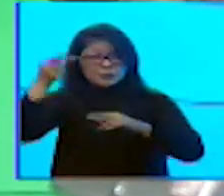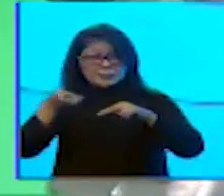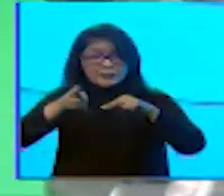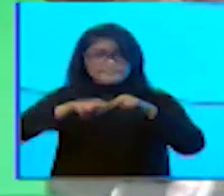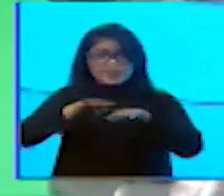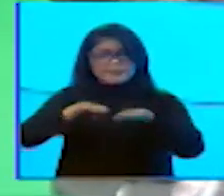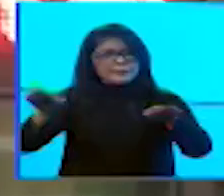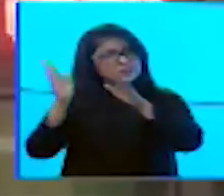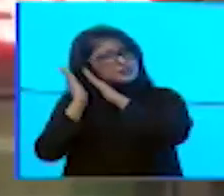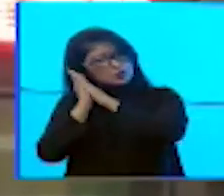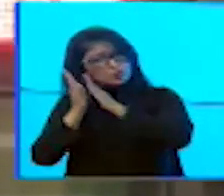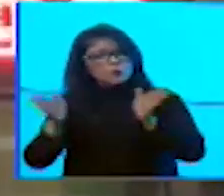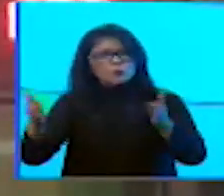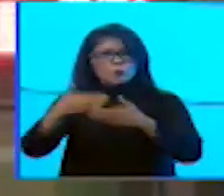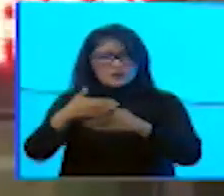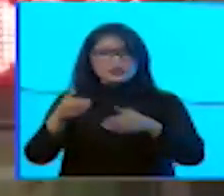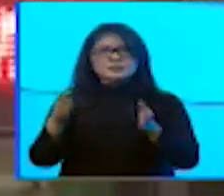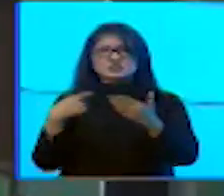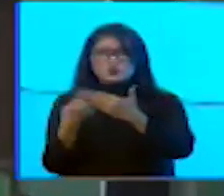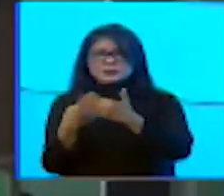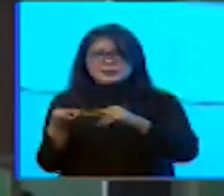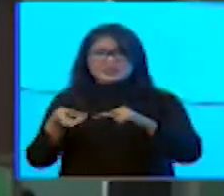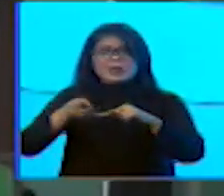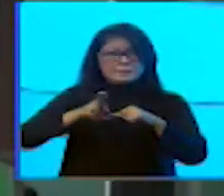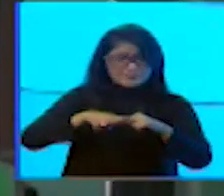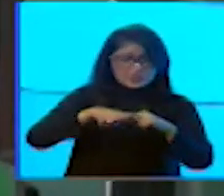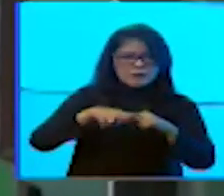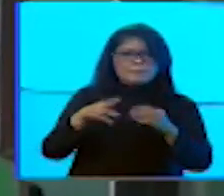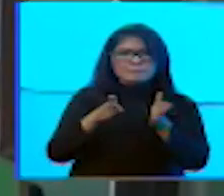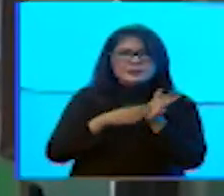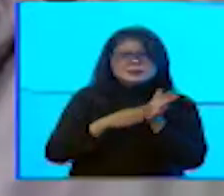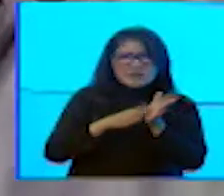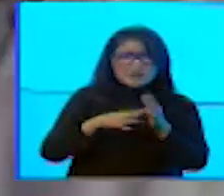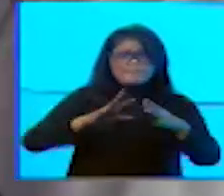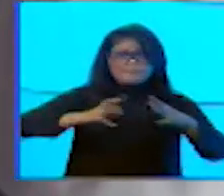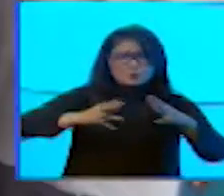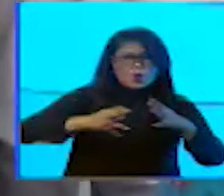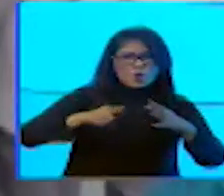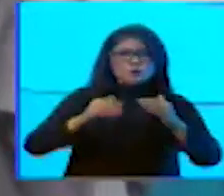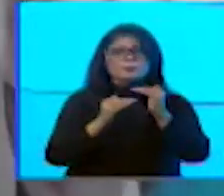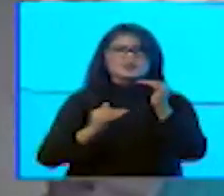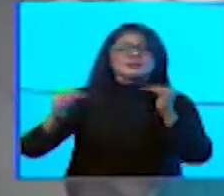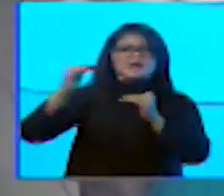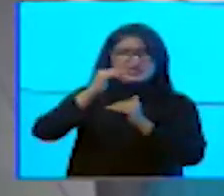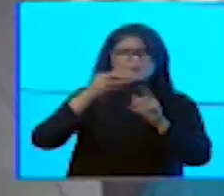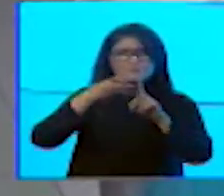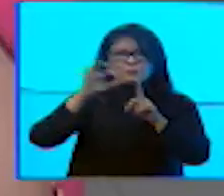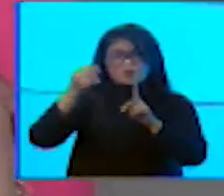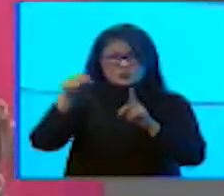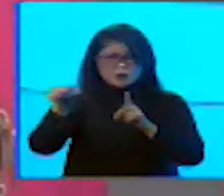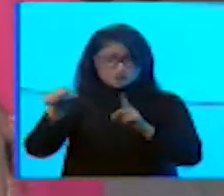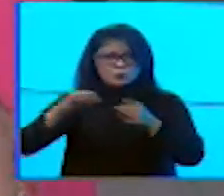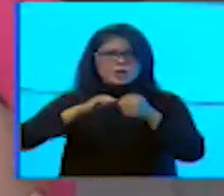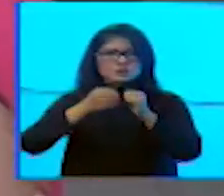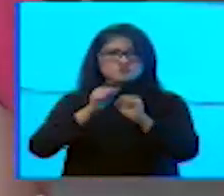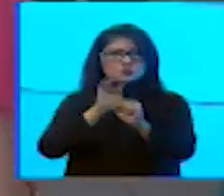ini menambah tempat tidur atau ruang isolasi tambahan selain permasalahan bor meningkatnya kasus Prona